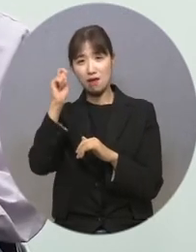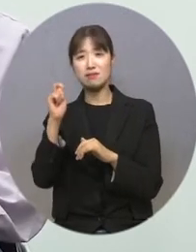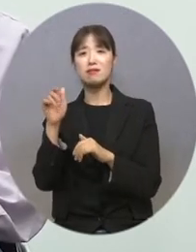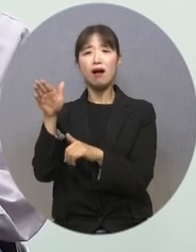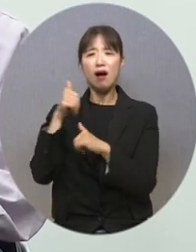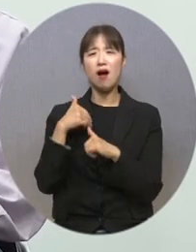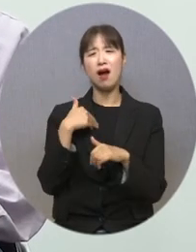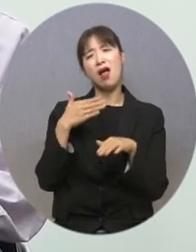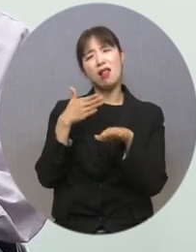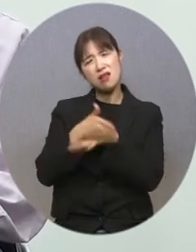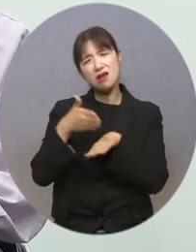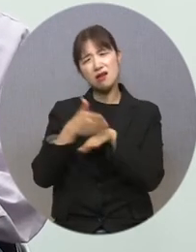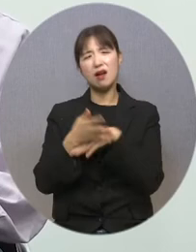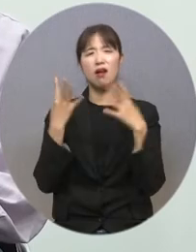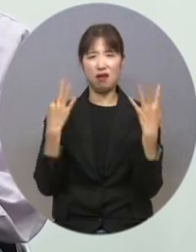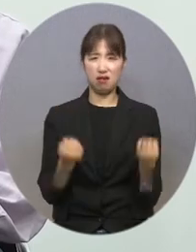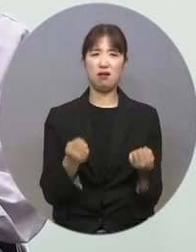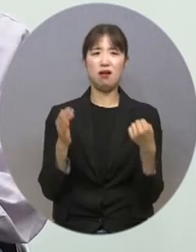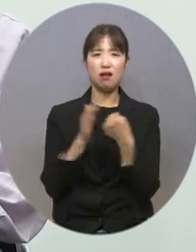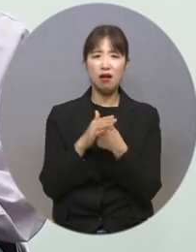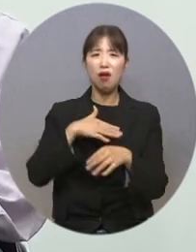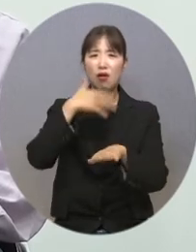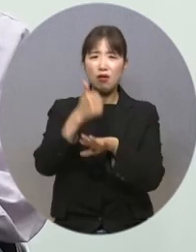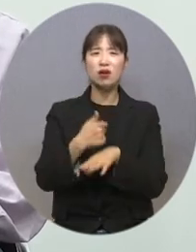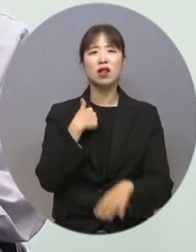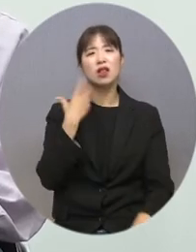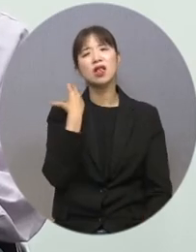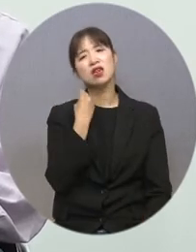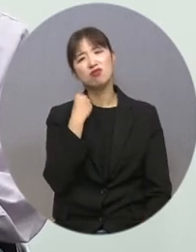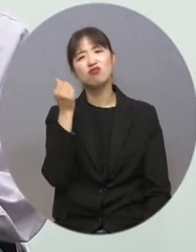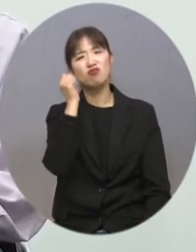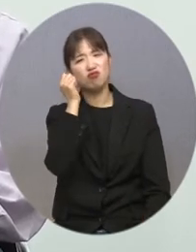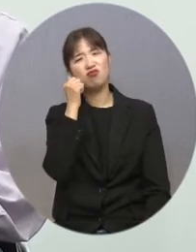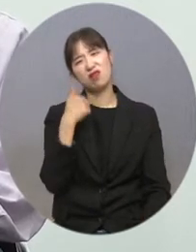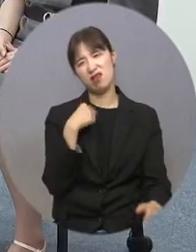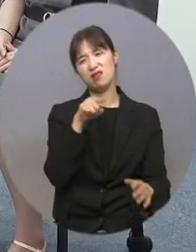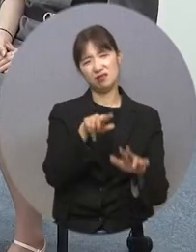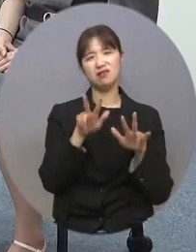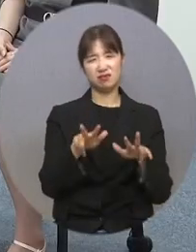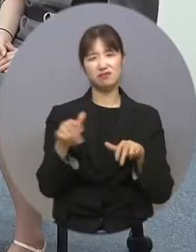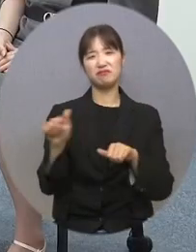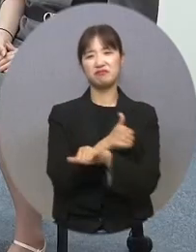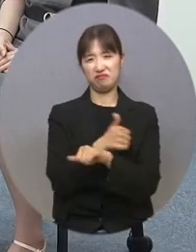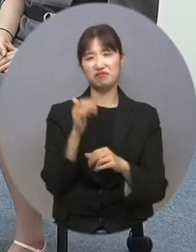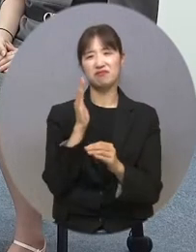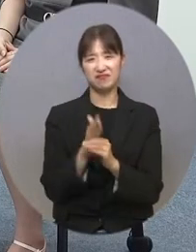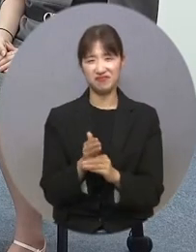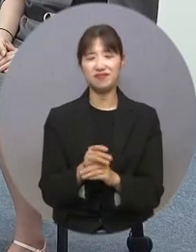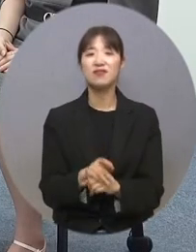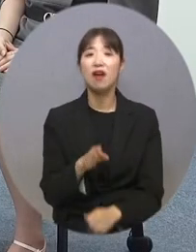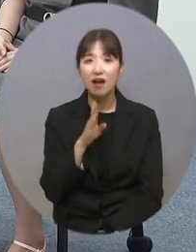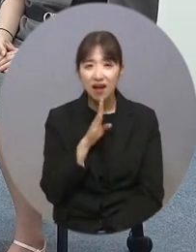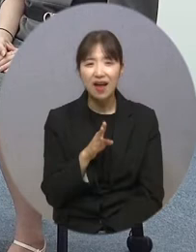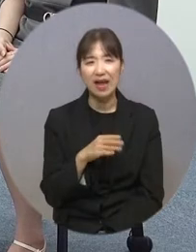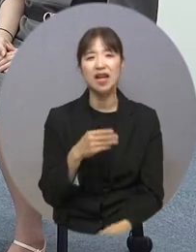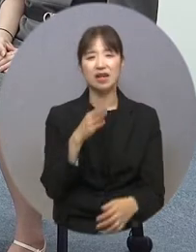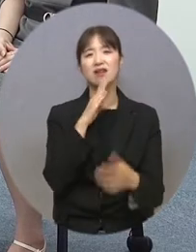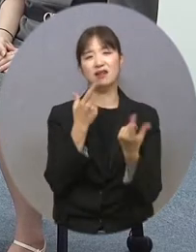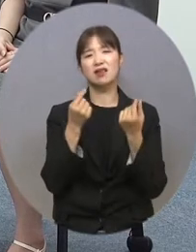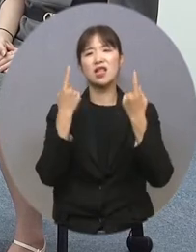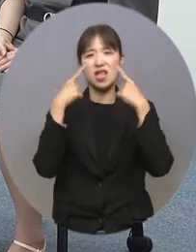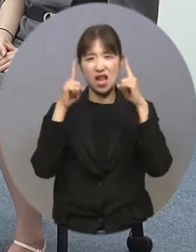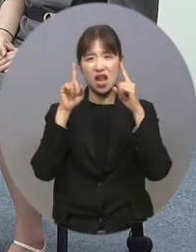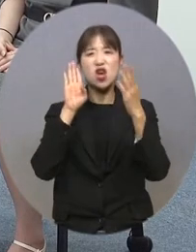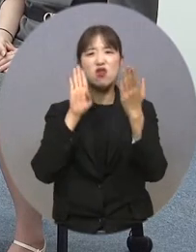외친 적도 있어서 결론적으로 기숙사를 그래서 이름을 하게 됐던 것 같아 아 그 지금 기숙사를 미워하시는 거에요 왜 1학년 이유로든 계속